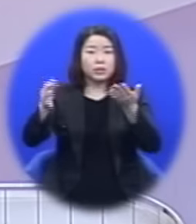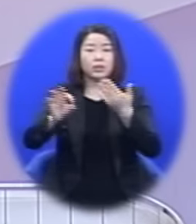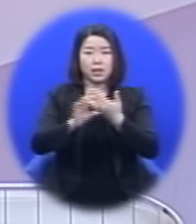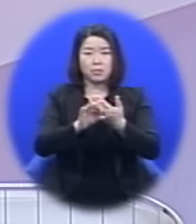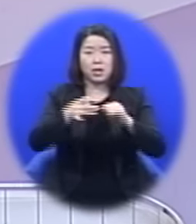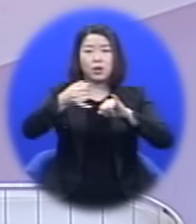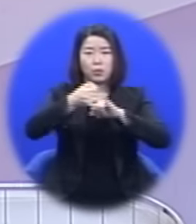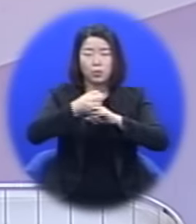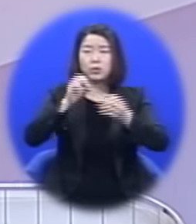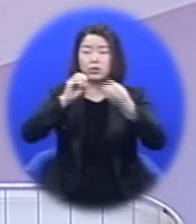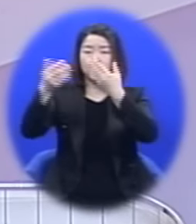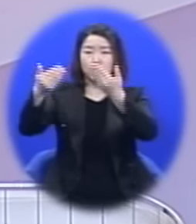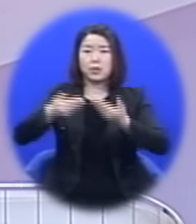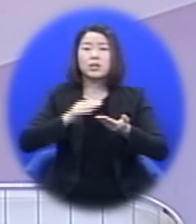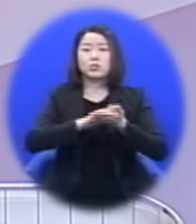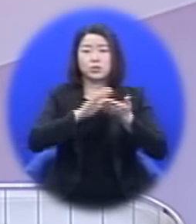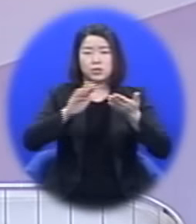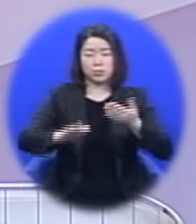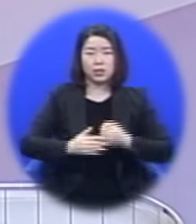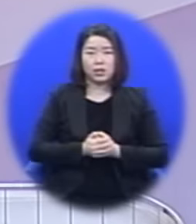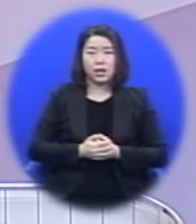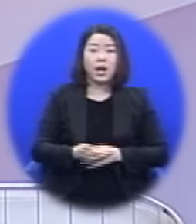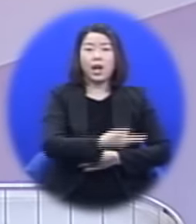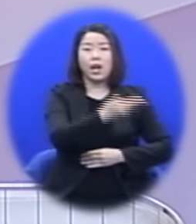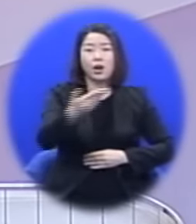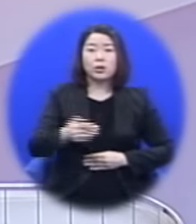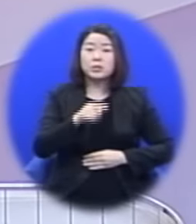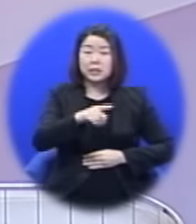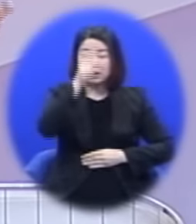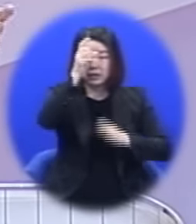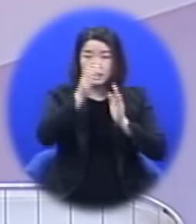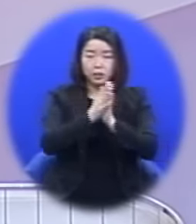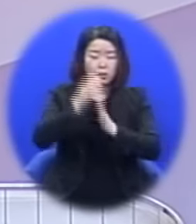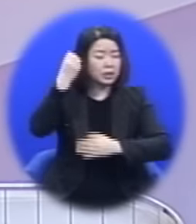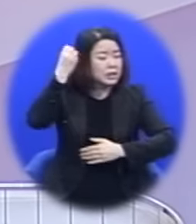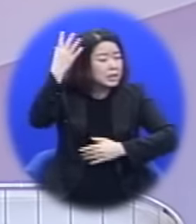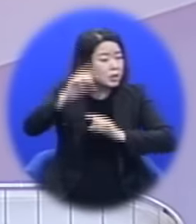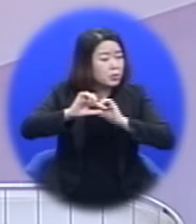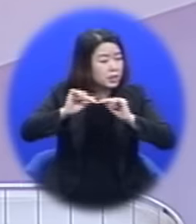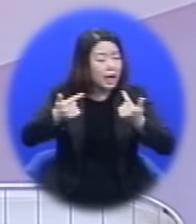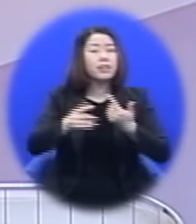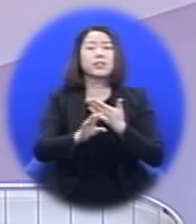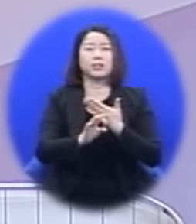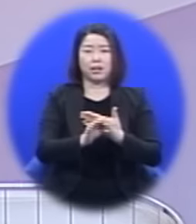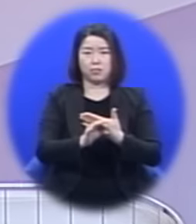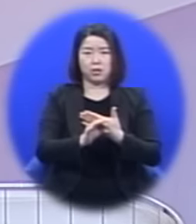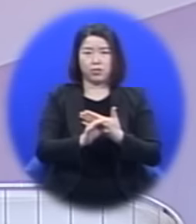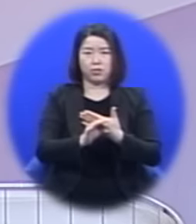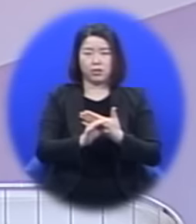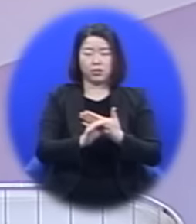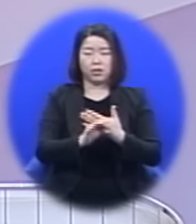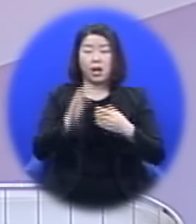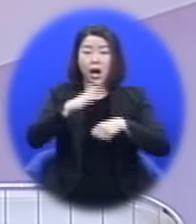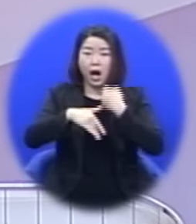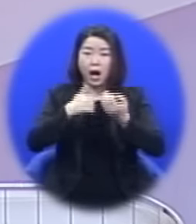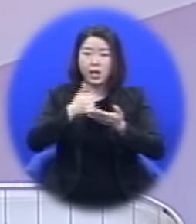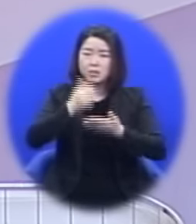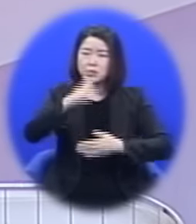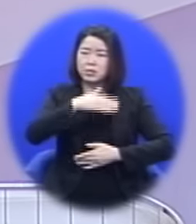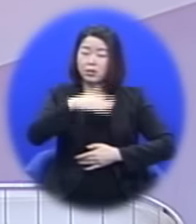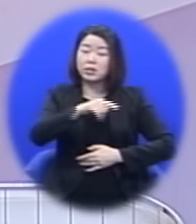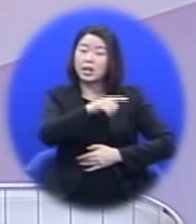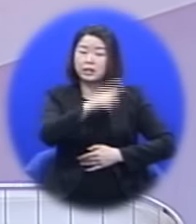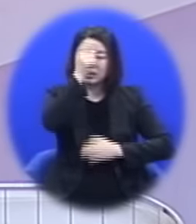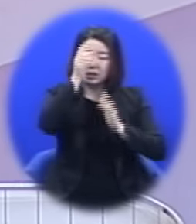반드시 응답받습니다. 여러분이 그 기도를 잊어버리지만 않고 있다면 하나님은 절대로 그